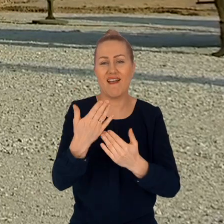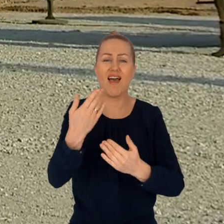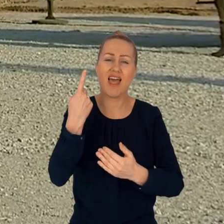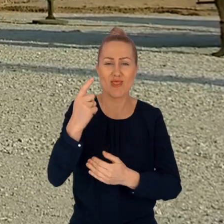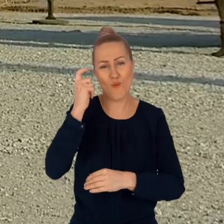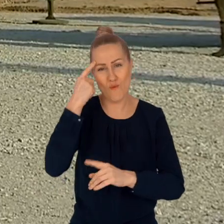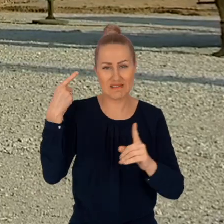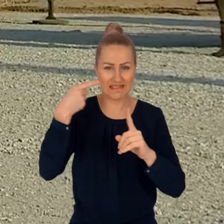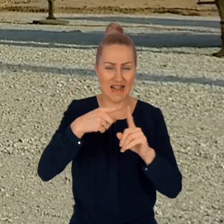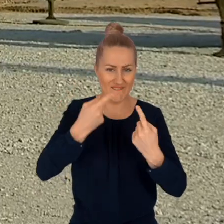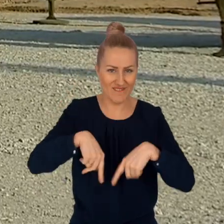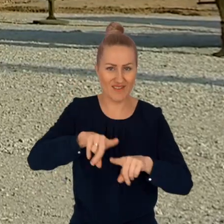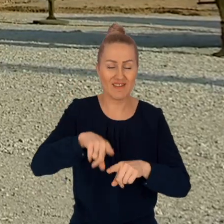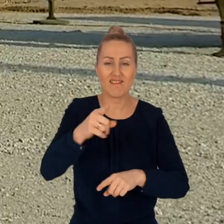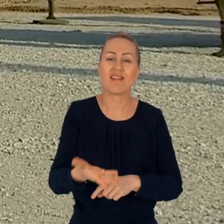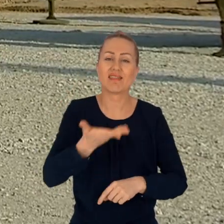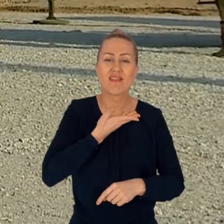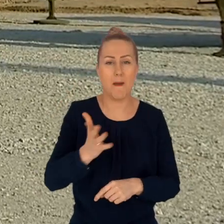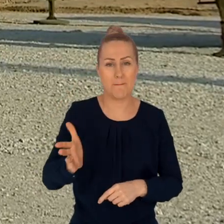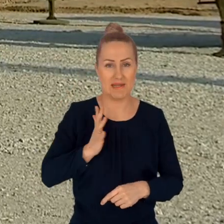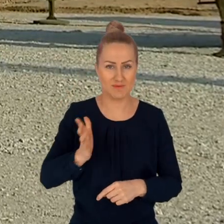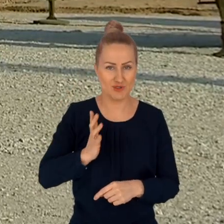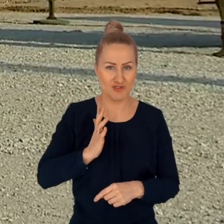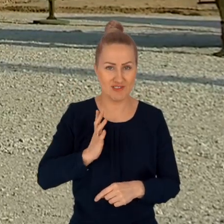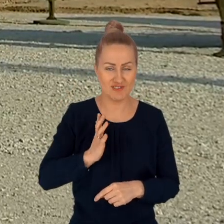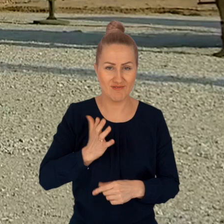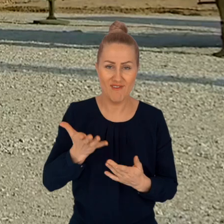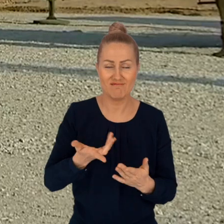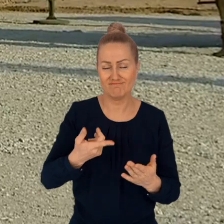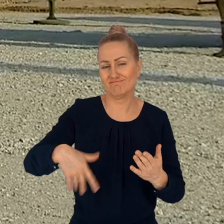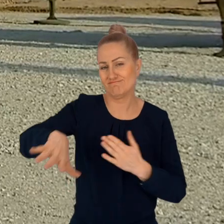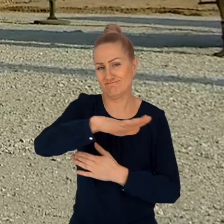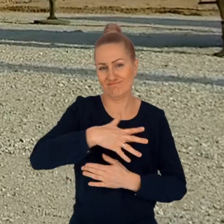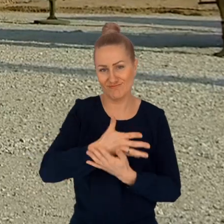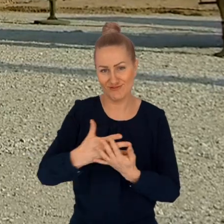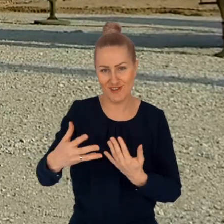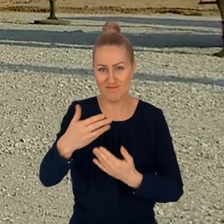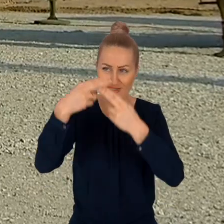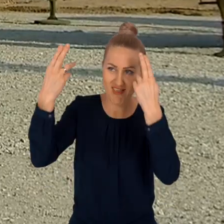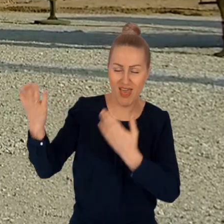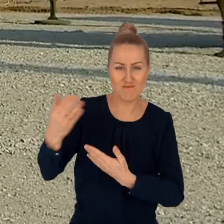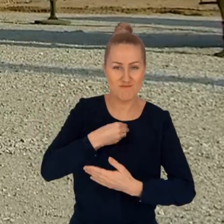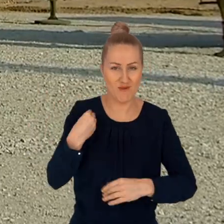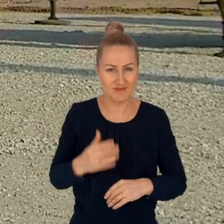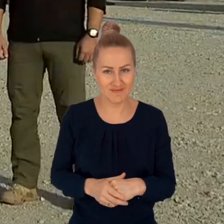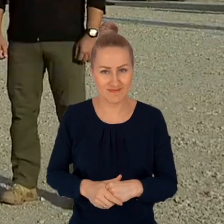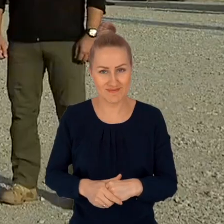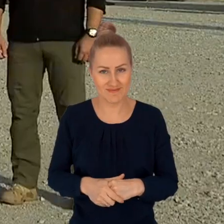zasadniczego celu, właśnie do zapewnienia bezpieczeństwa nad polskim niebem. Pan